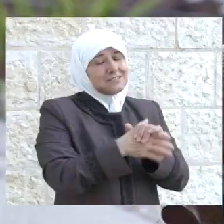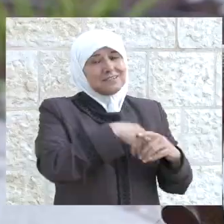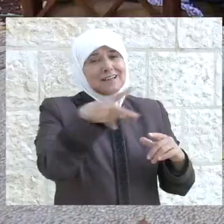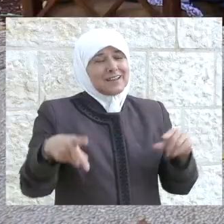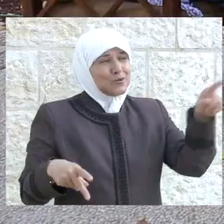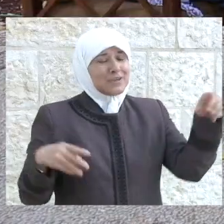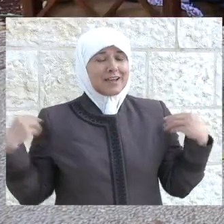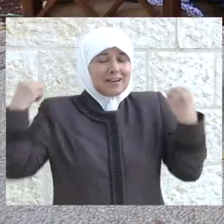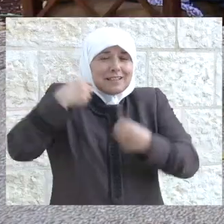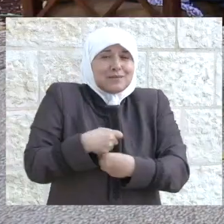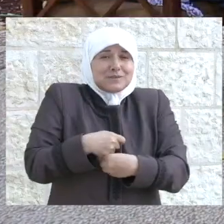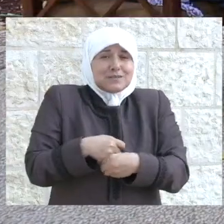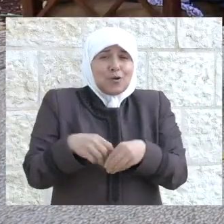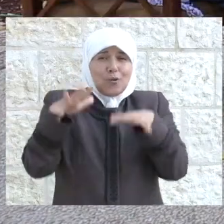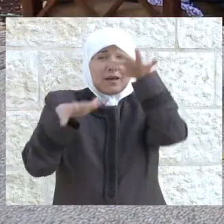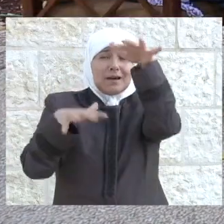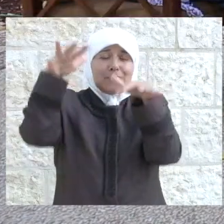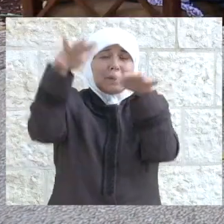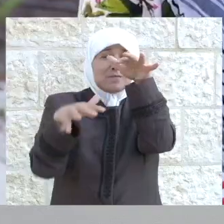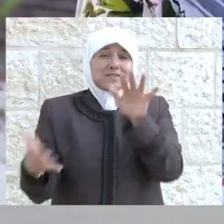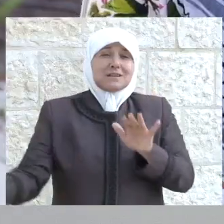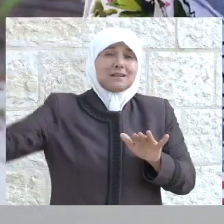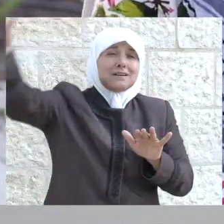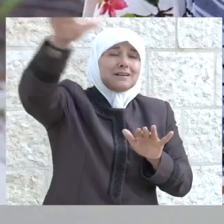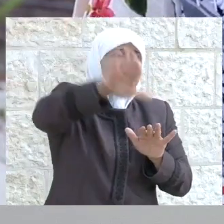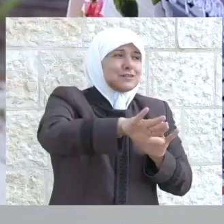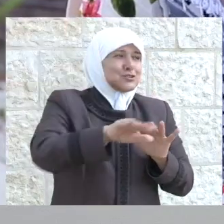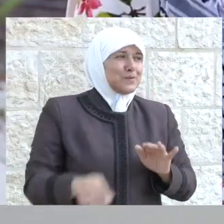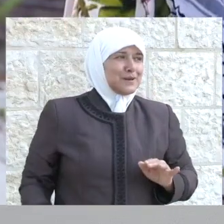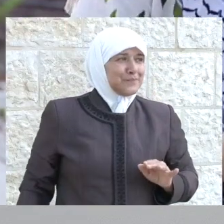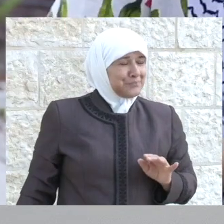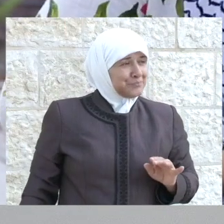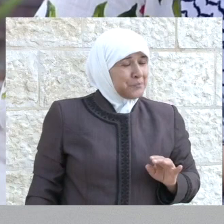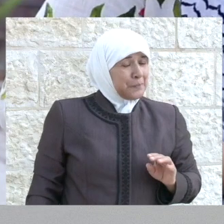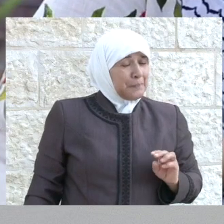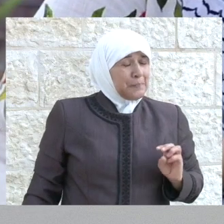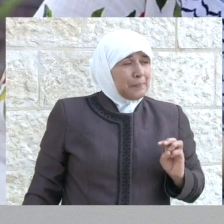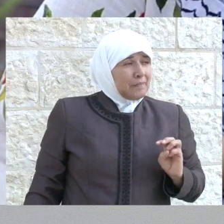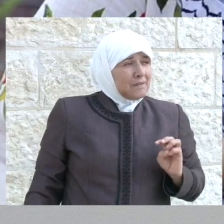كنت أروح فيه، حتى بعد التسلق يعني بستمد منها قوة كبيرة. أكيد.